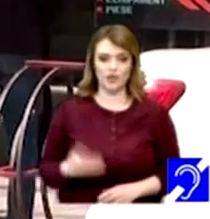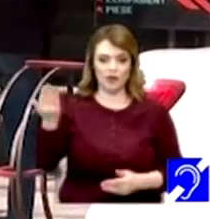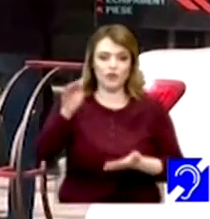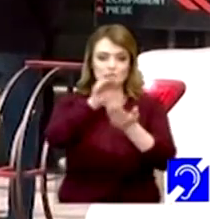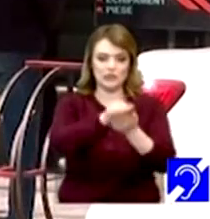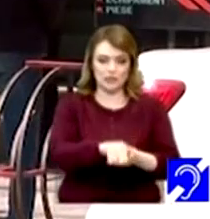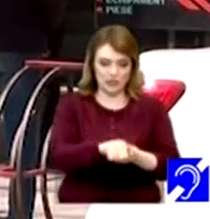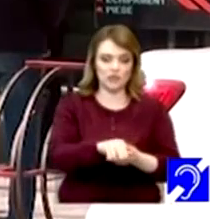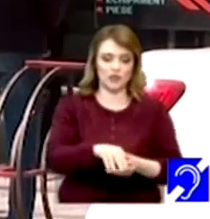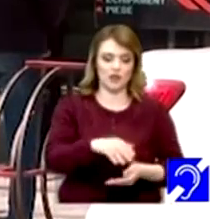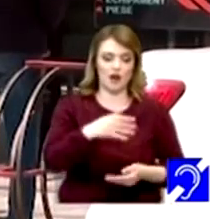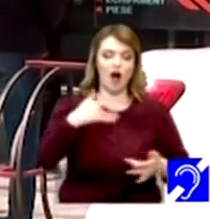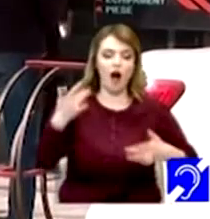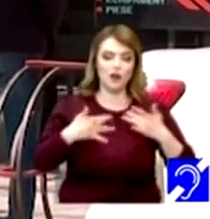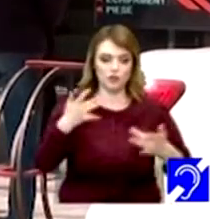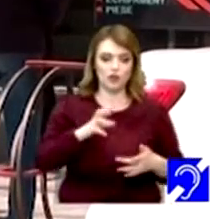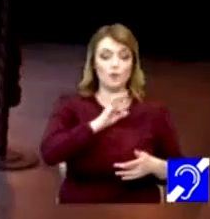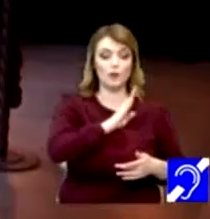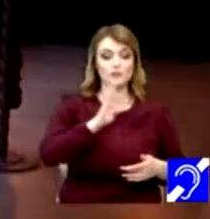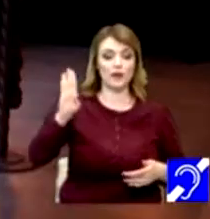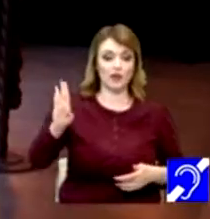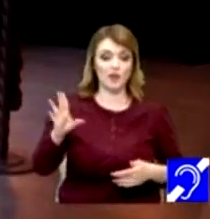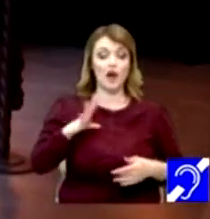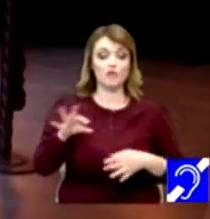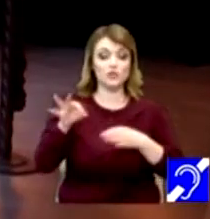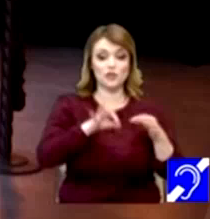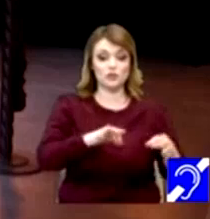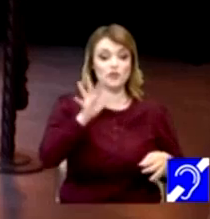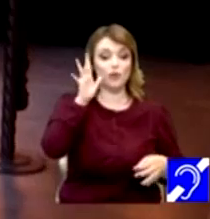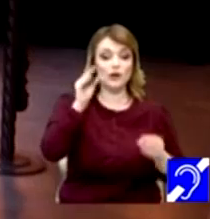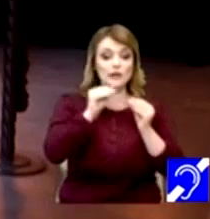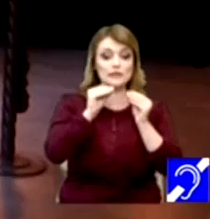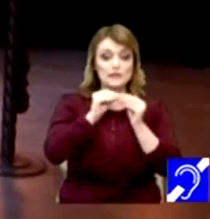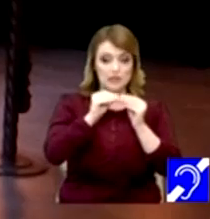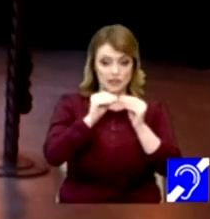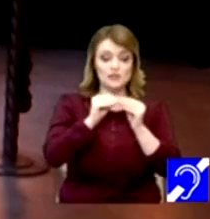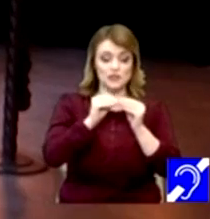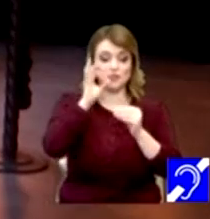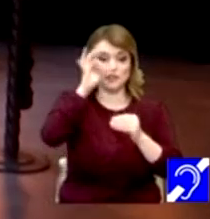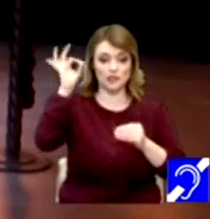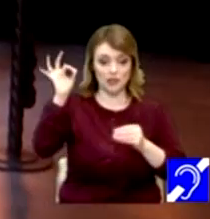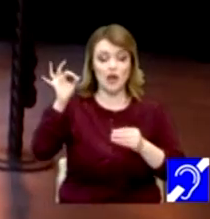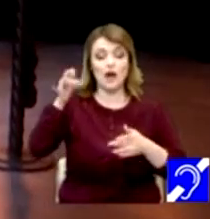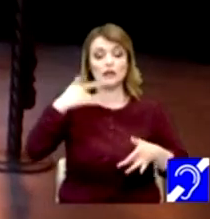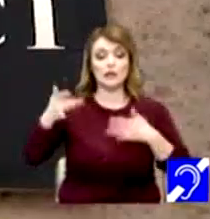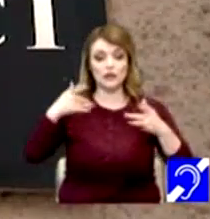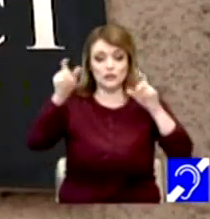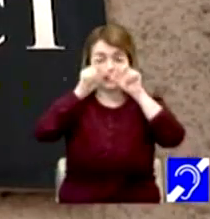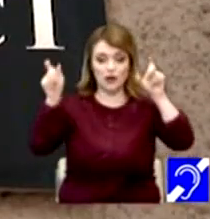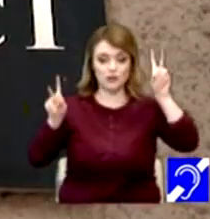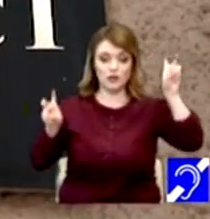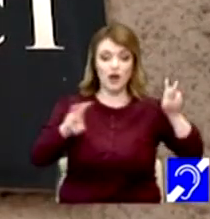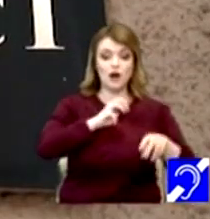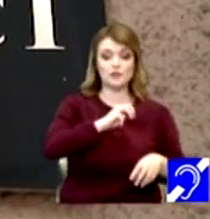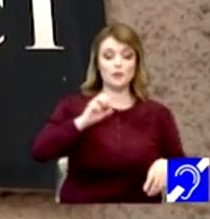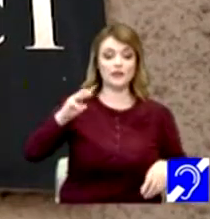Sicriul cu trupul neînsuflețit al actorului Boris Becket a fost adus la ora 10 la Teatrul Alexei Mateievici din Chișinău, unde artistul a